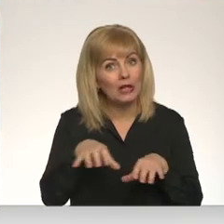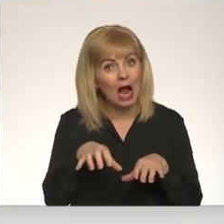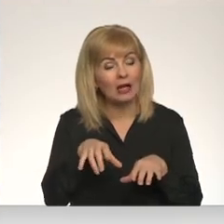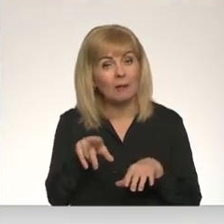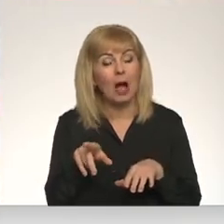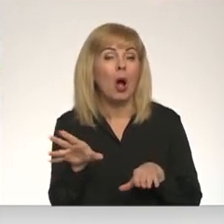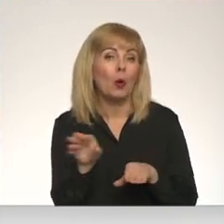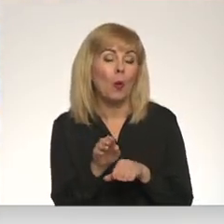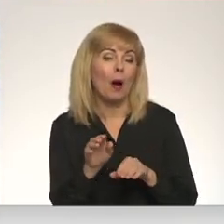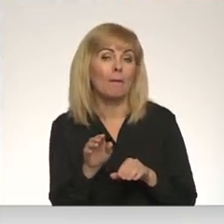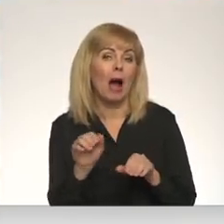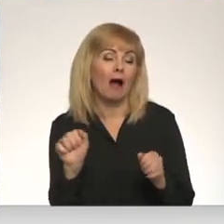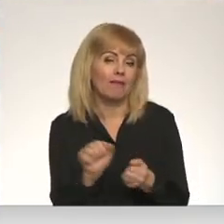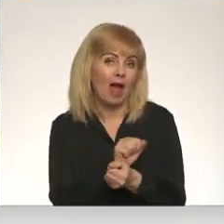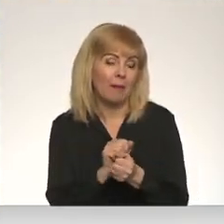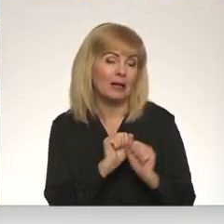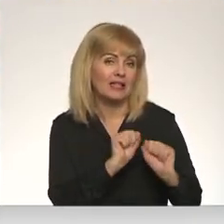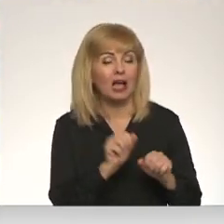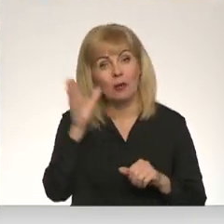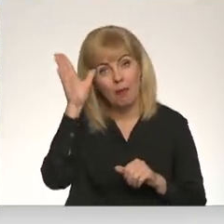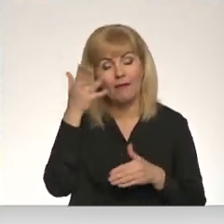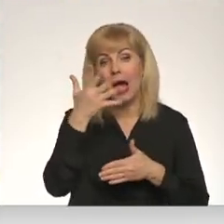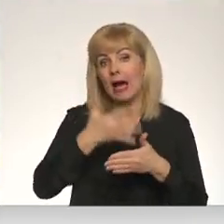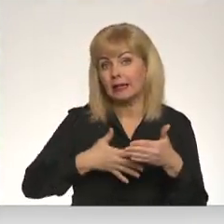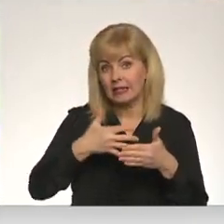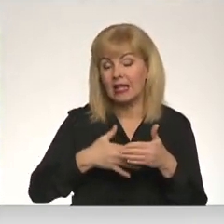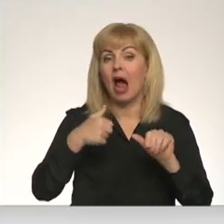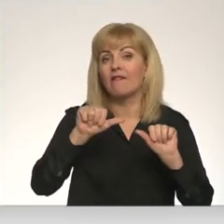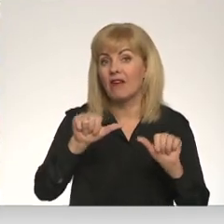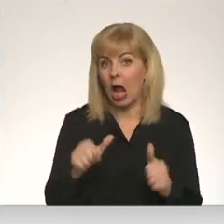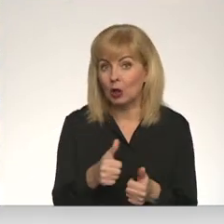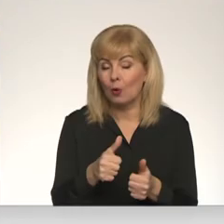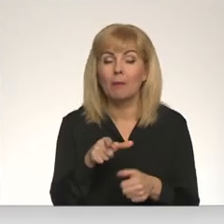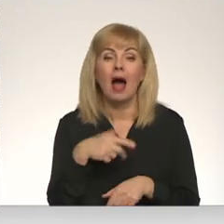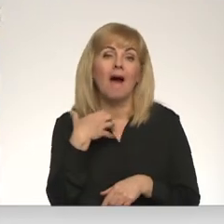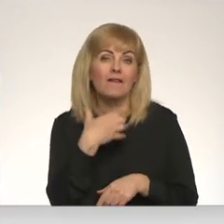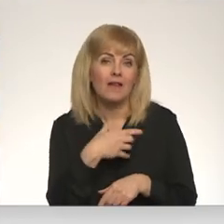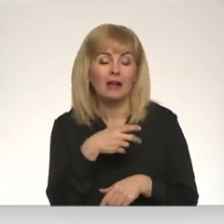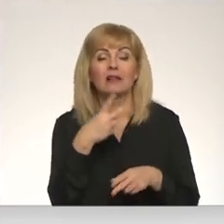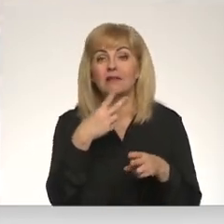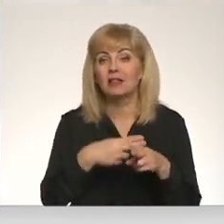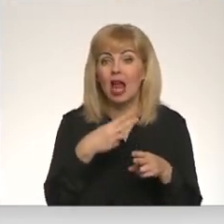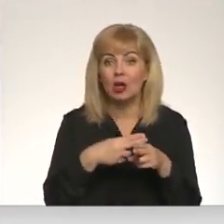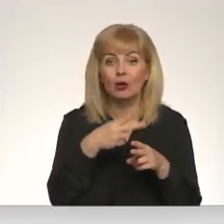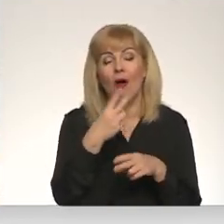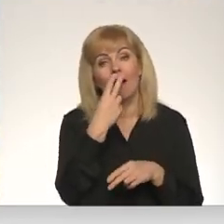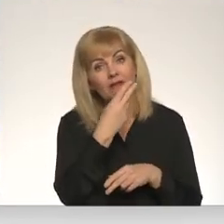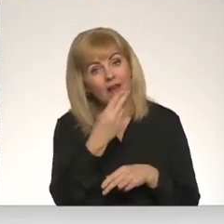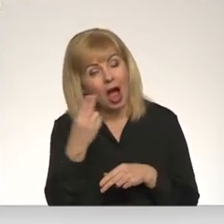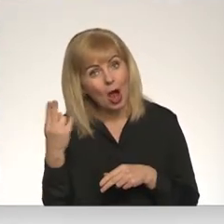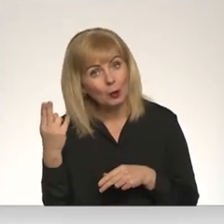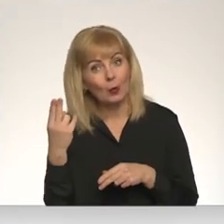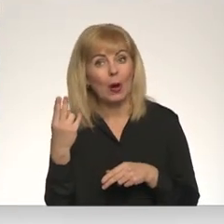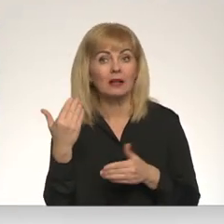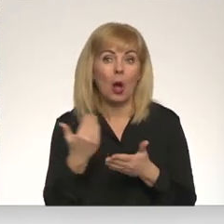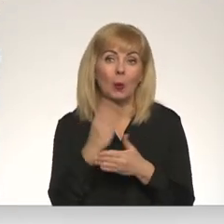dabas aizsardzības pārvaldi tad tie risinājumi tapa, kad tur teiksim, vajadzība pēc tā stikla, lai radītu to jauno iespēju,